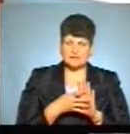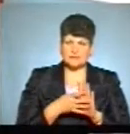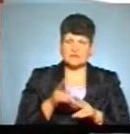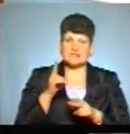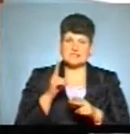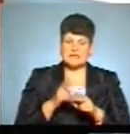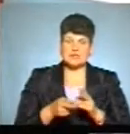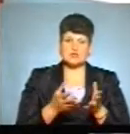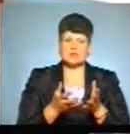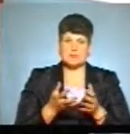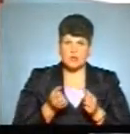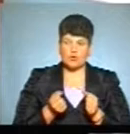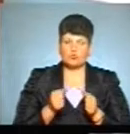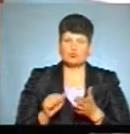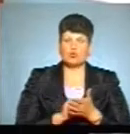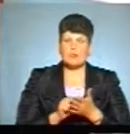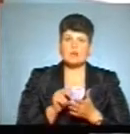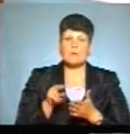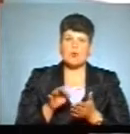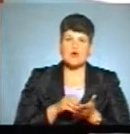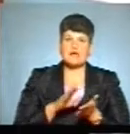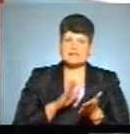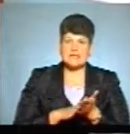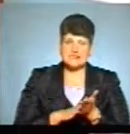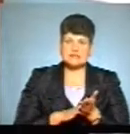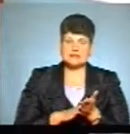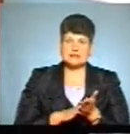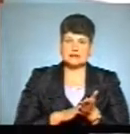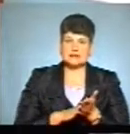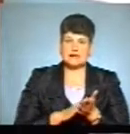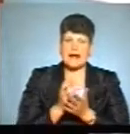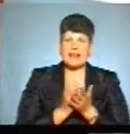завершиться прийом документів по реєстрації кандидатів,